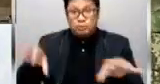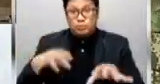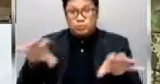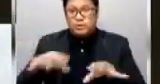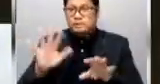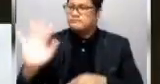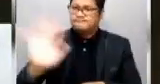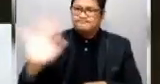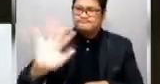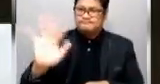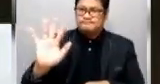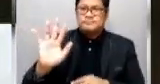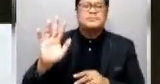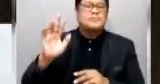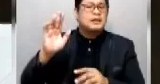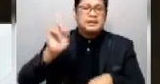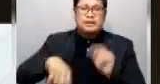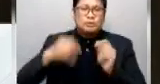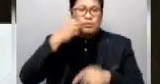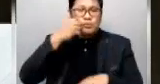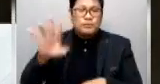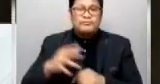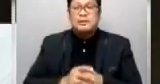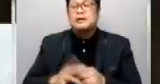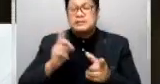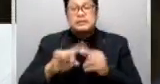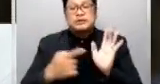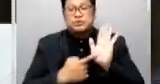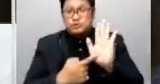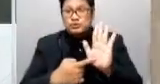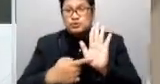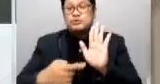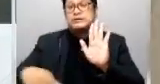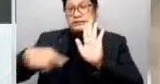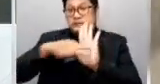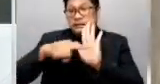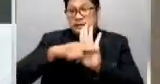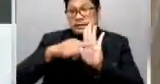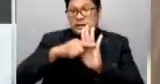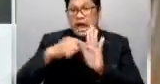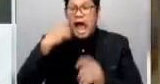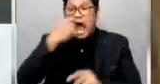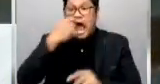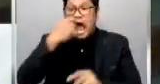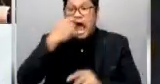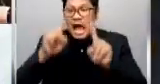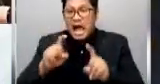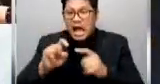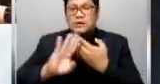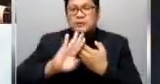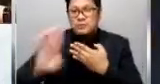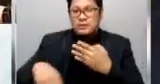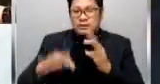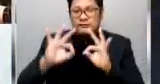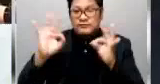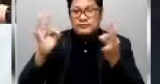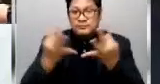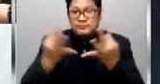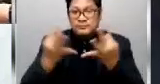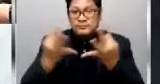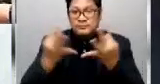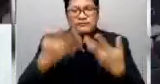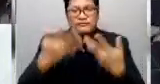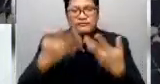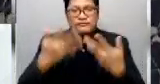umuwi. Kailangan rin nila magpakita ng negative RT-PCR result para makabalik sa kanilang mga pamilya pag natapos na ang